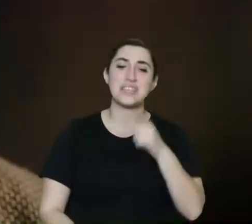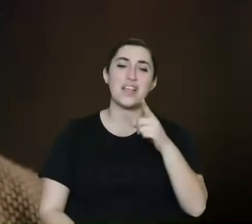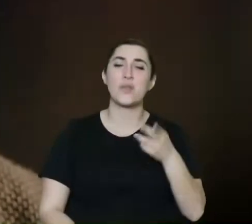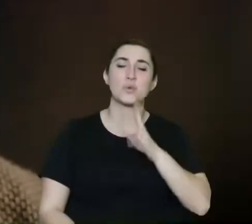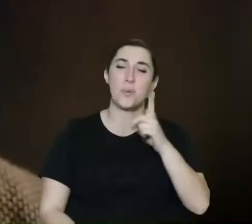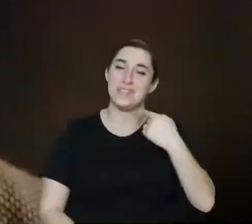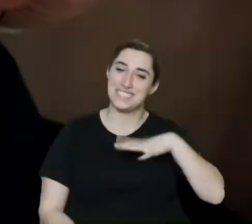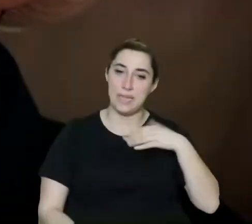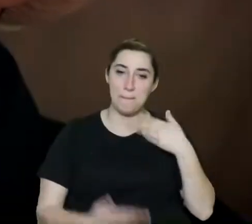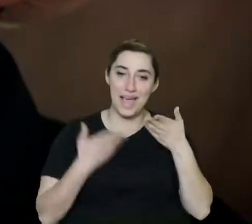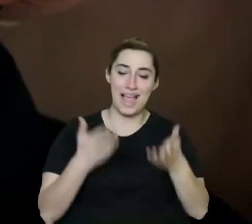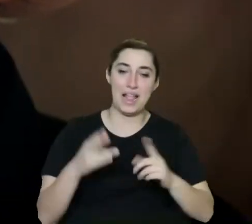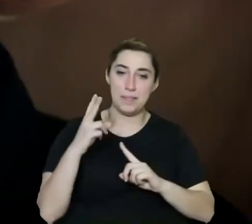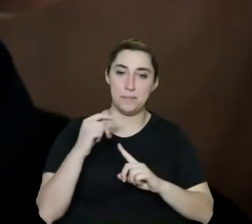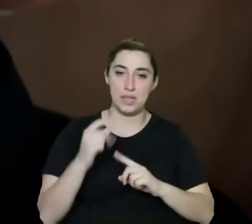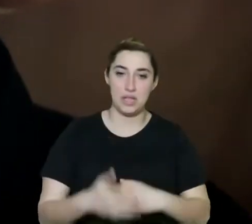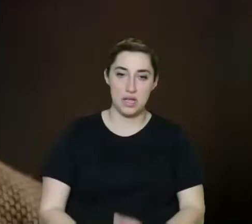Senden son kez istemeye geldim İlyas.